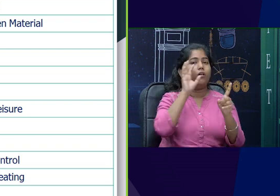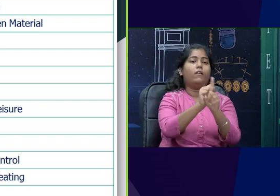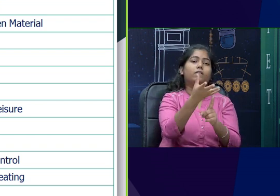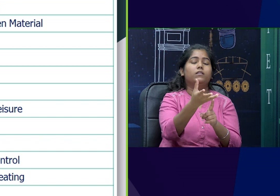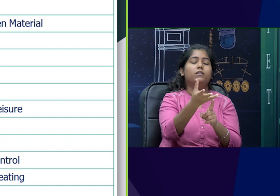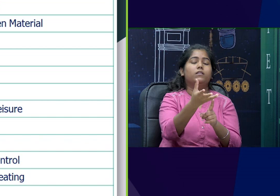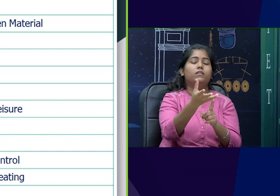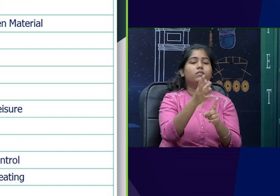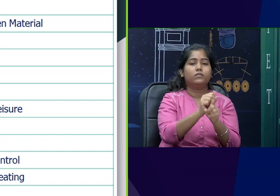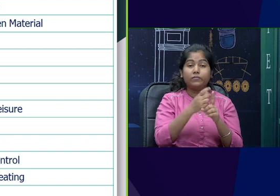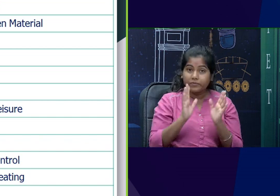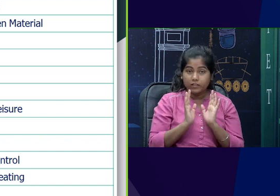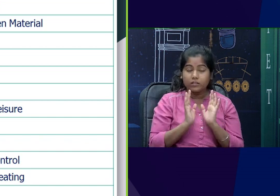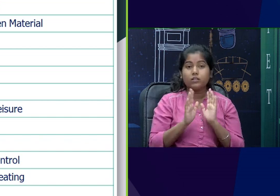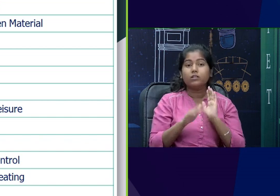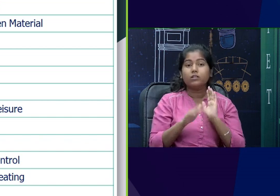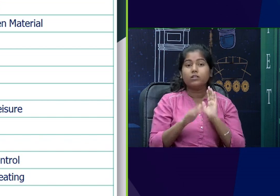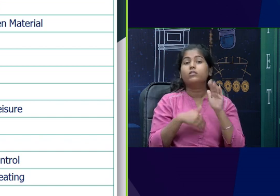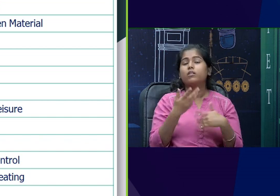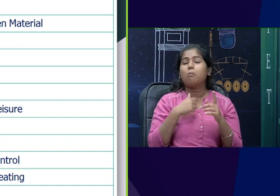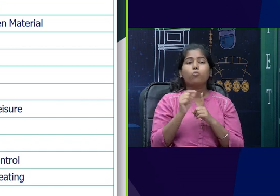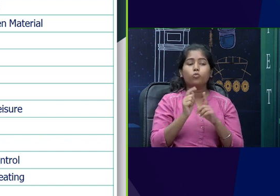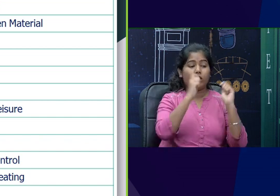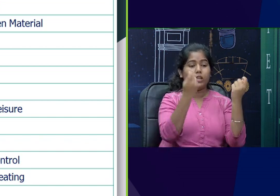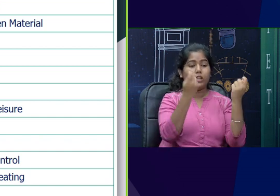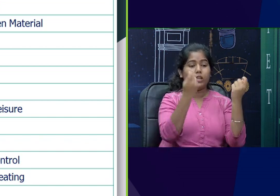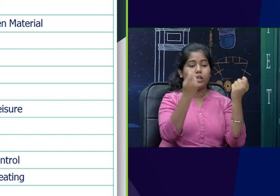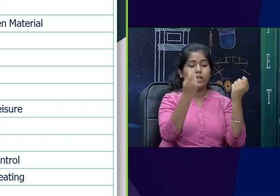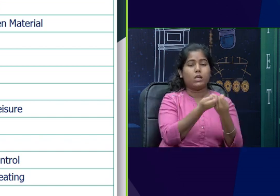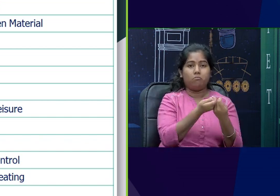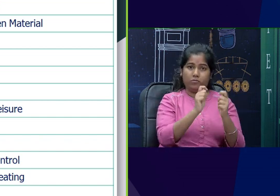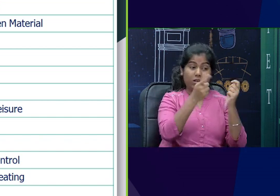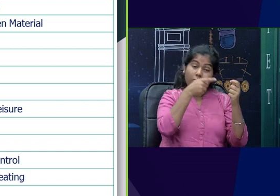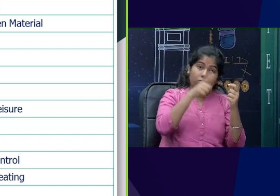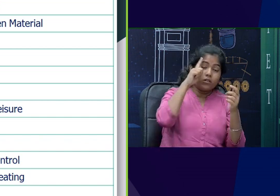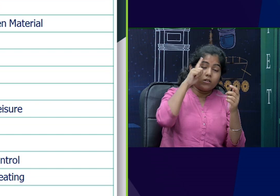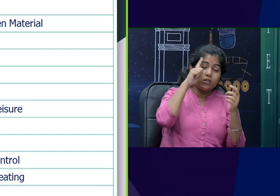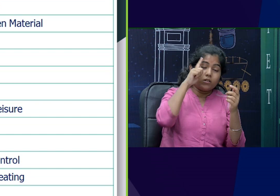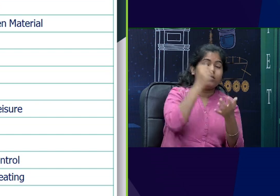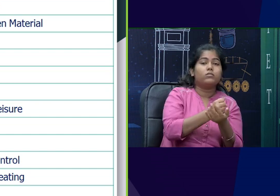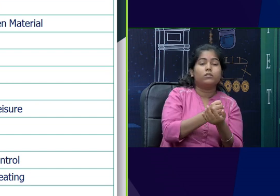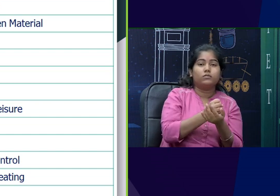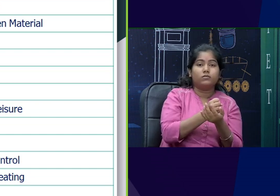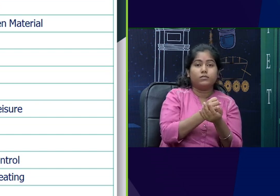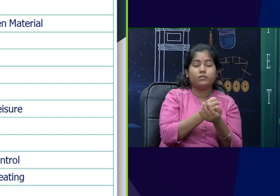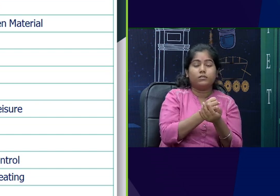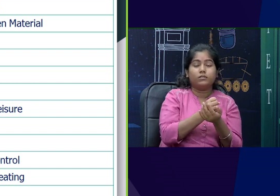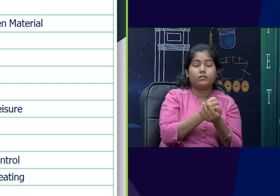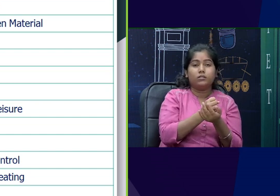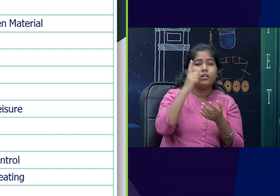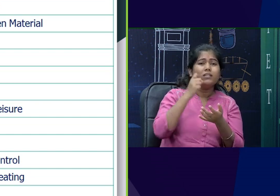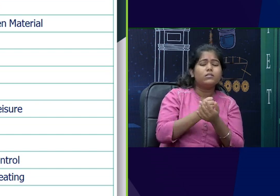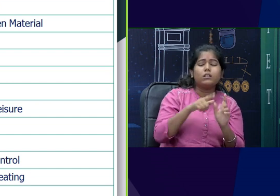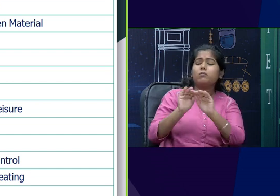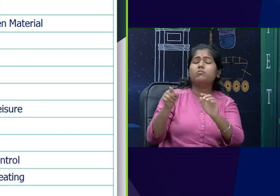क्या करना है, हमें जो पूरी टीम है उसको डिसाइड करने की जरूरत है कि बच्चा को